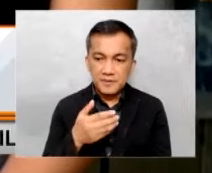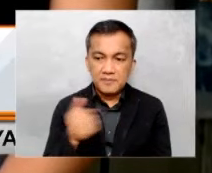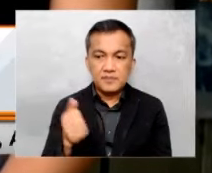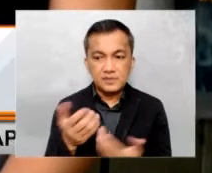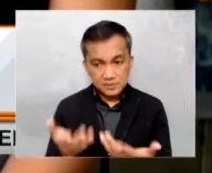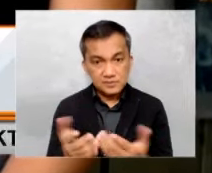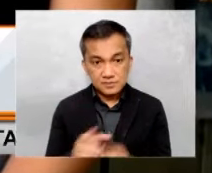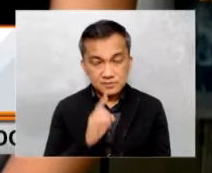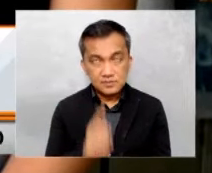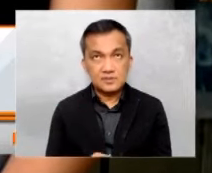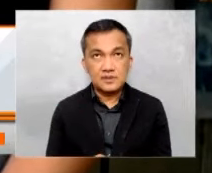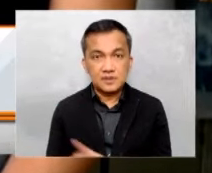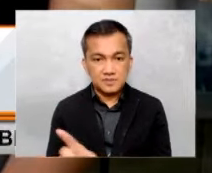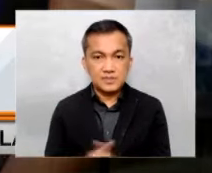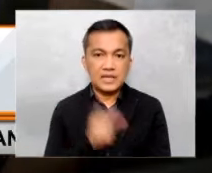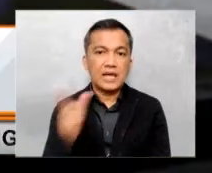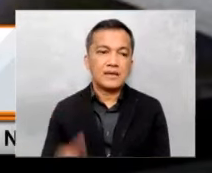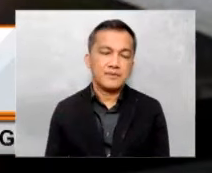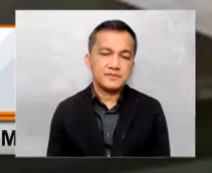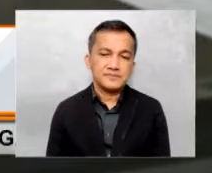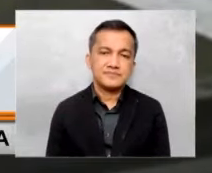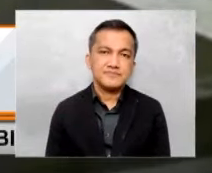and pangmatagalan.